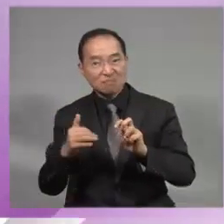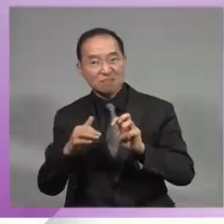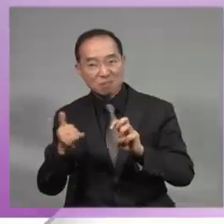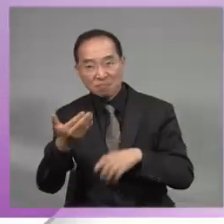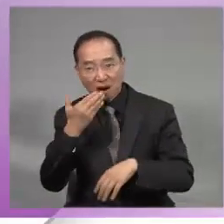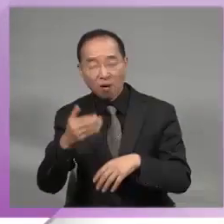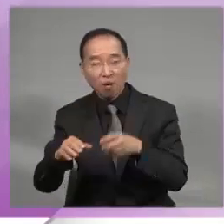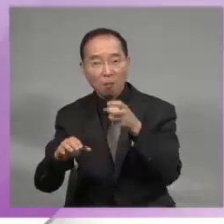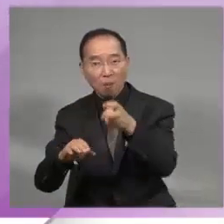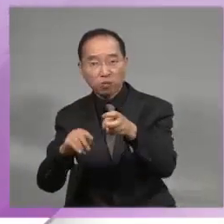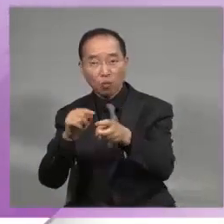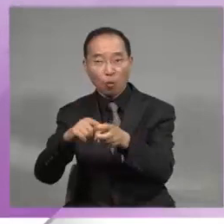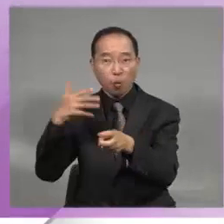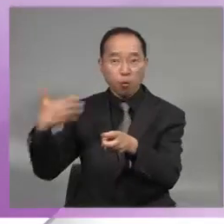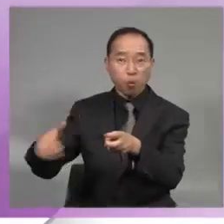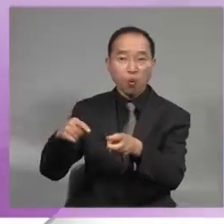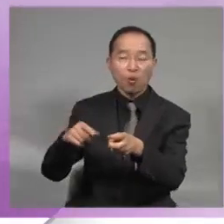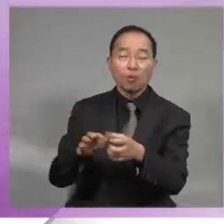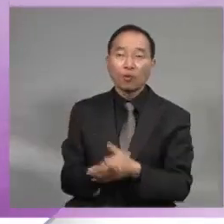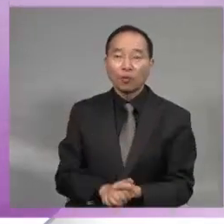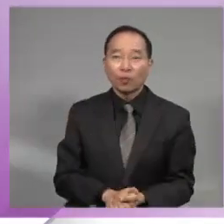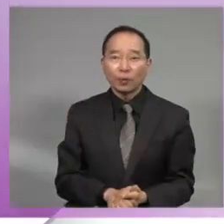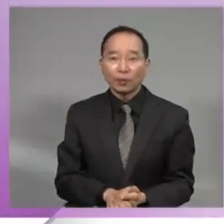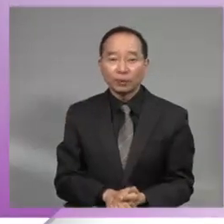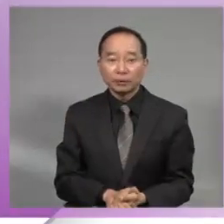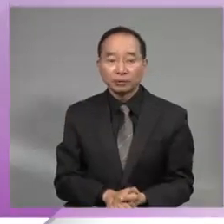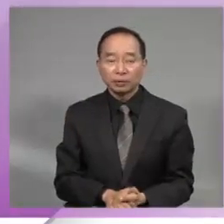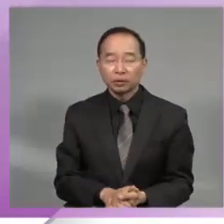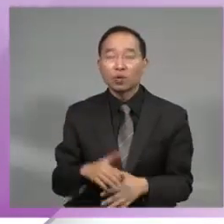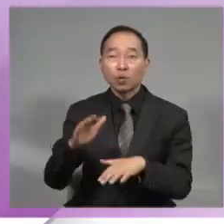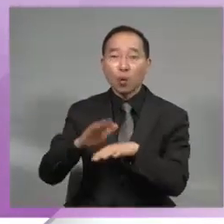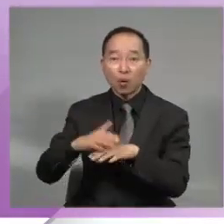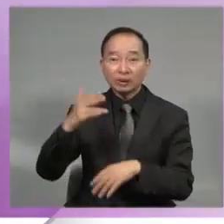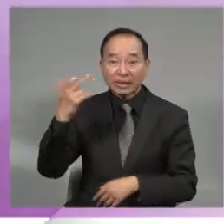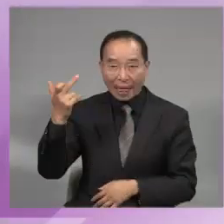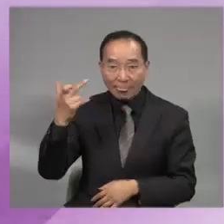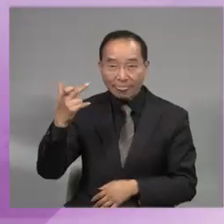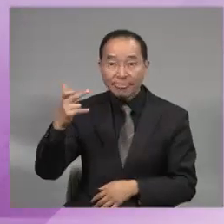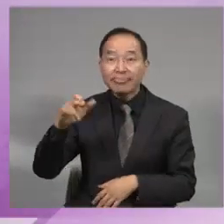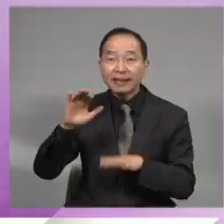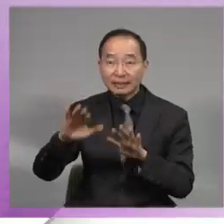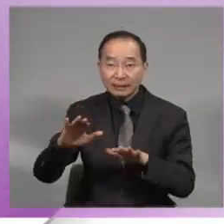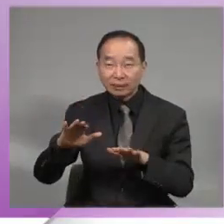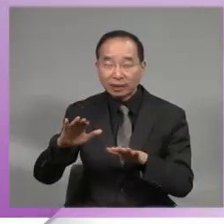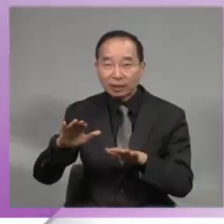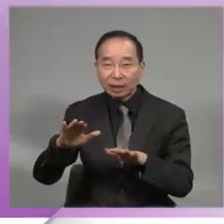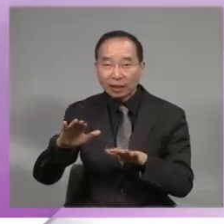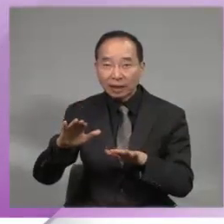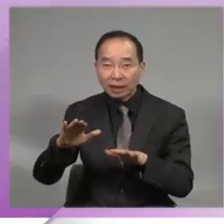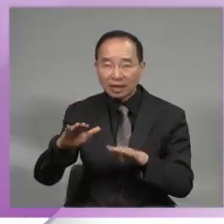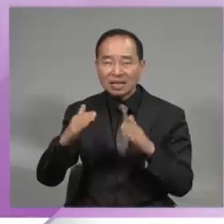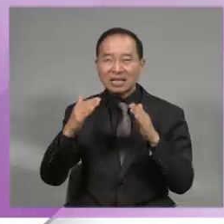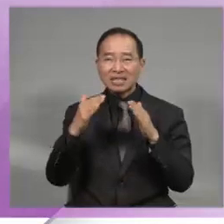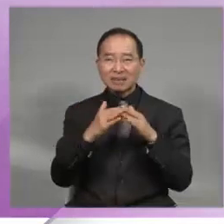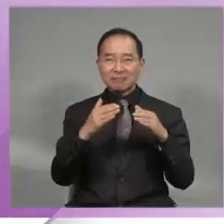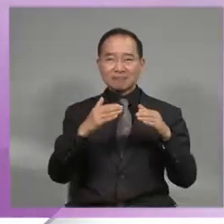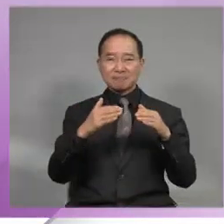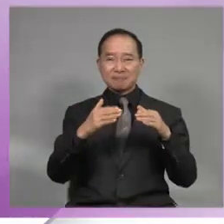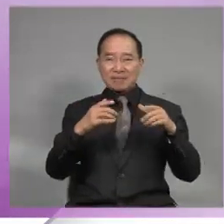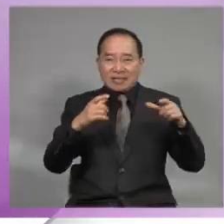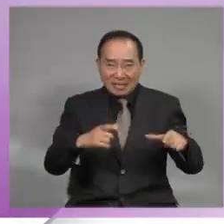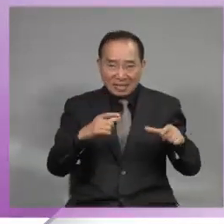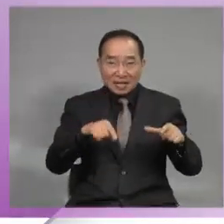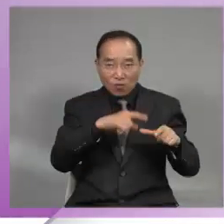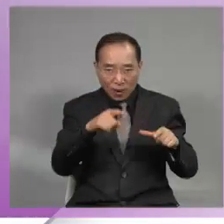네. 한 것 같습니다만은 자 이제 충남 논산도 이제 관내 또 관외 투표함이